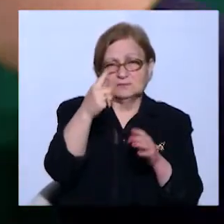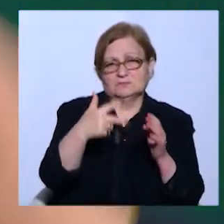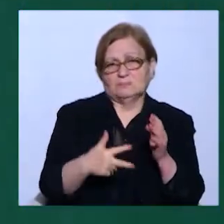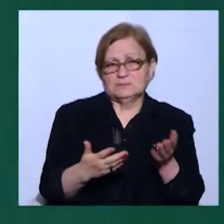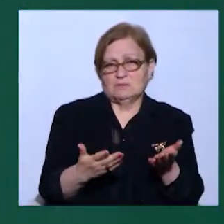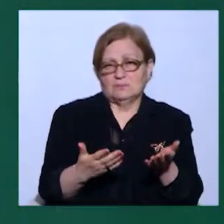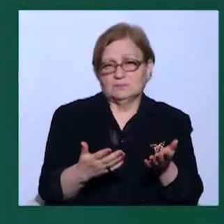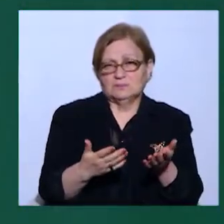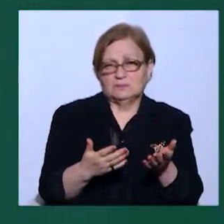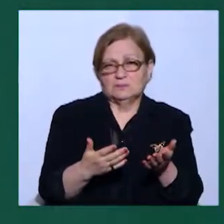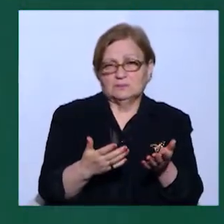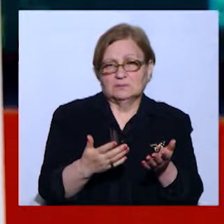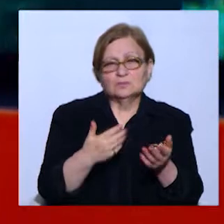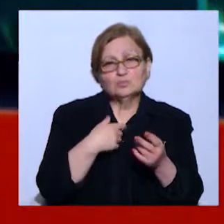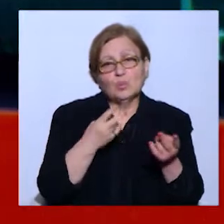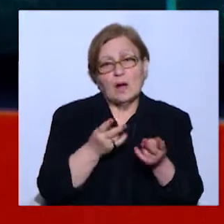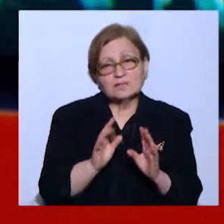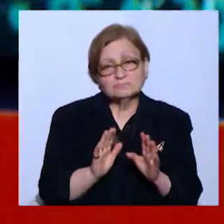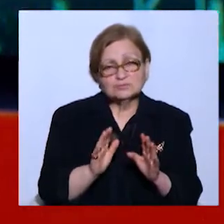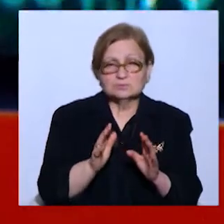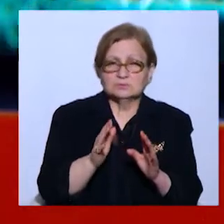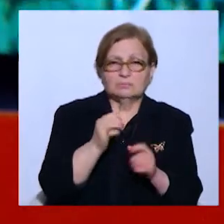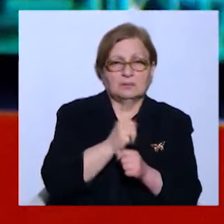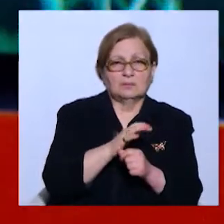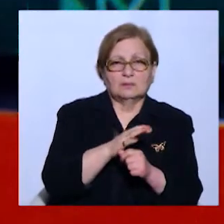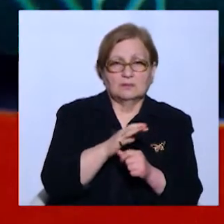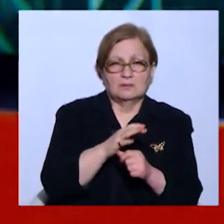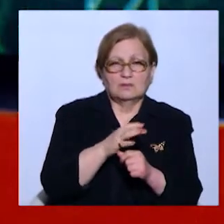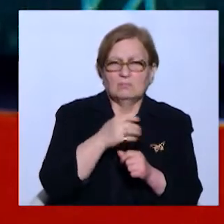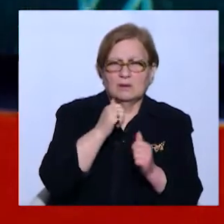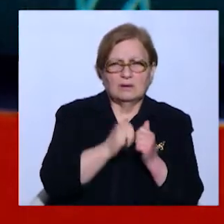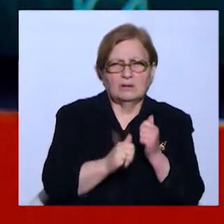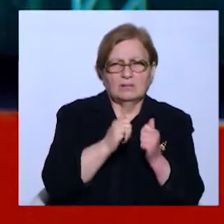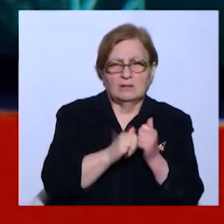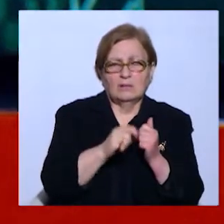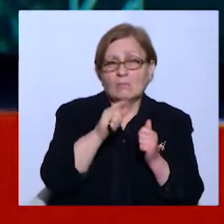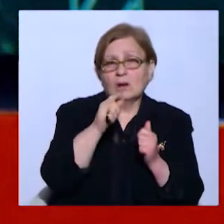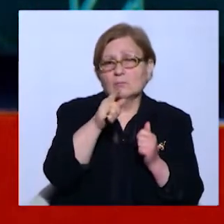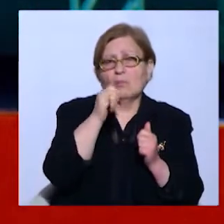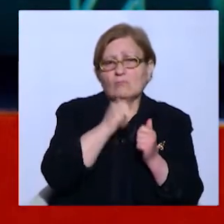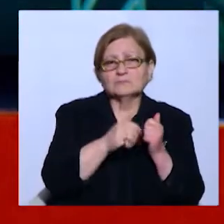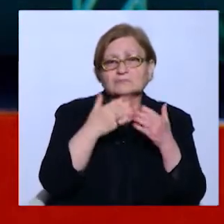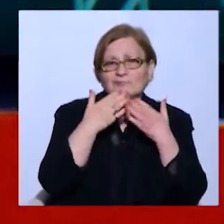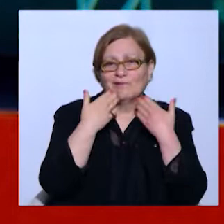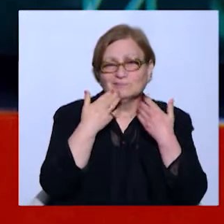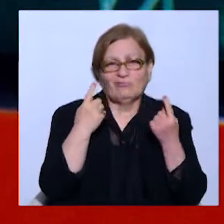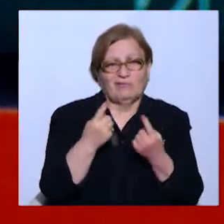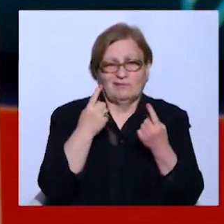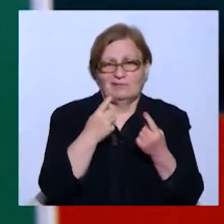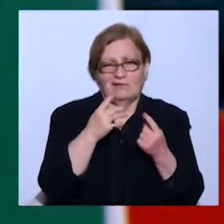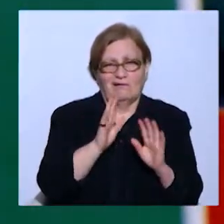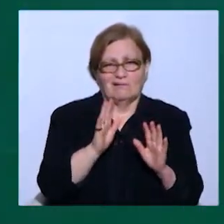1-1-3. თუ არ მჭირდება არ გამოვყოთ. მაგრამ ყოველთვის ესეთი მარტივი შემთხვევა ხო არ არის? ხანდახან არის,